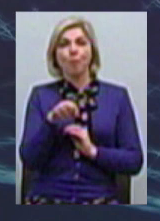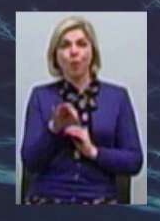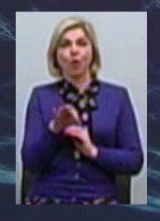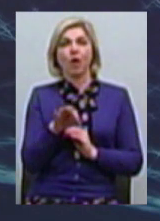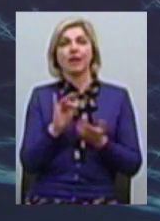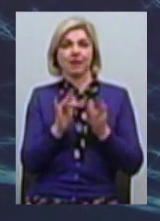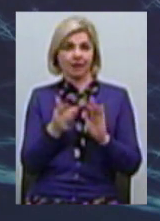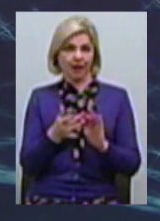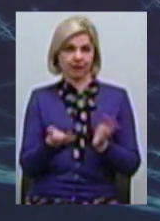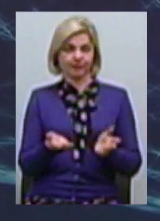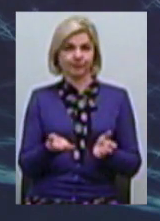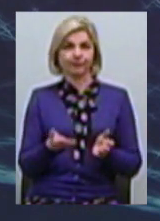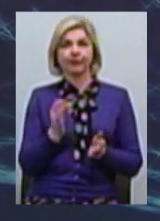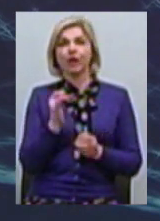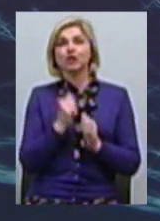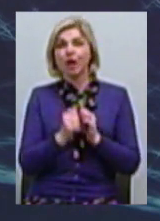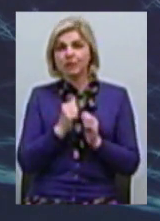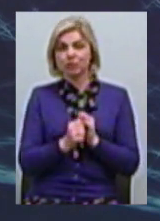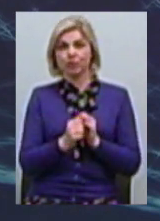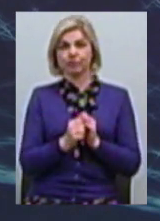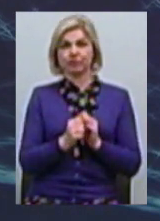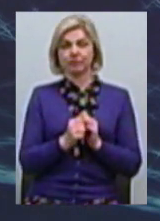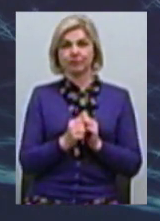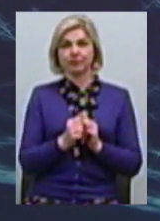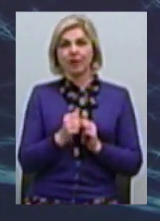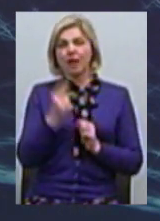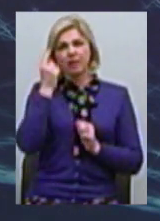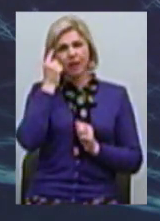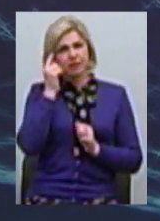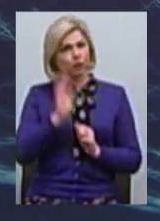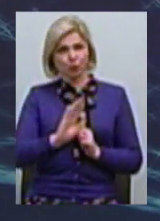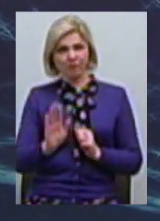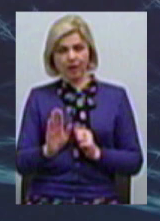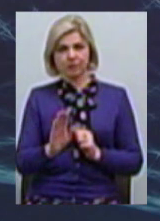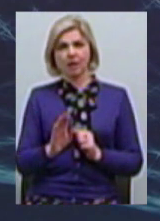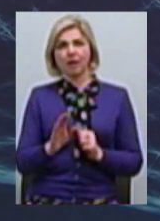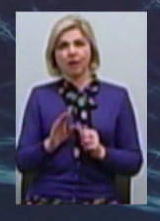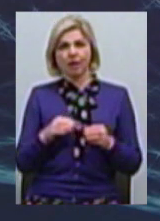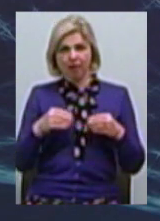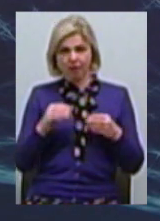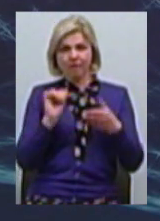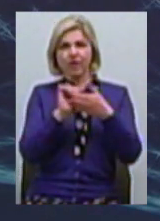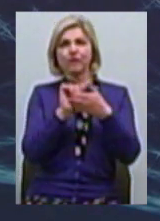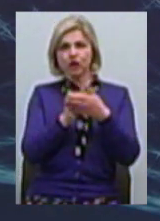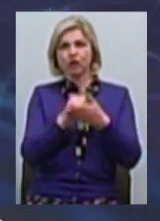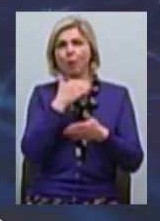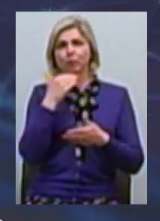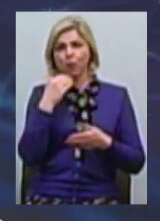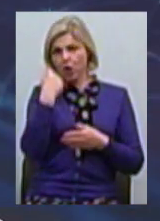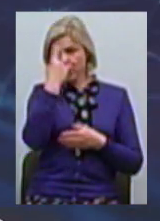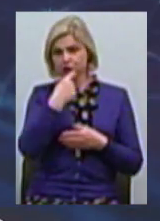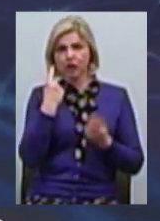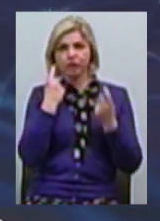в интернете. И мы очень часто, не задумываясь, вывешиваем много личных данных о